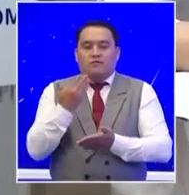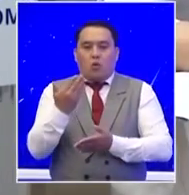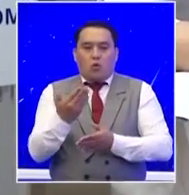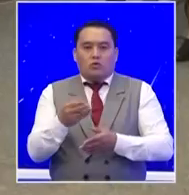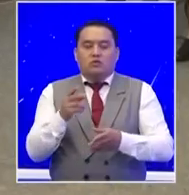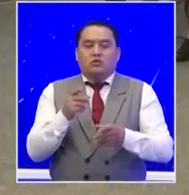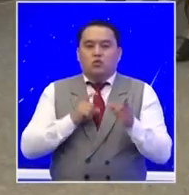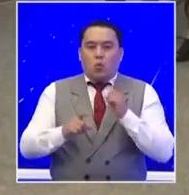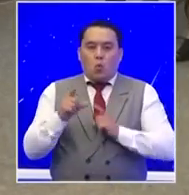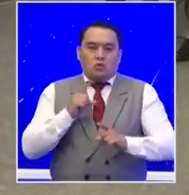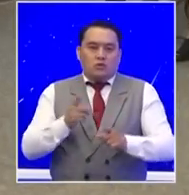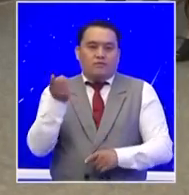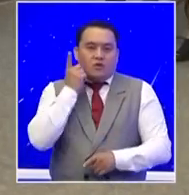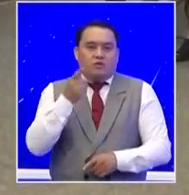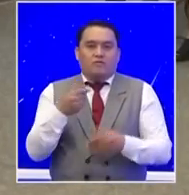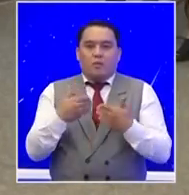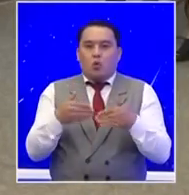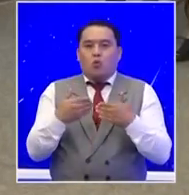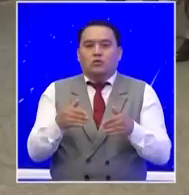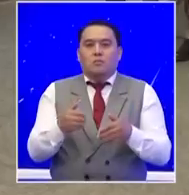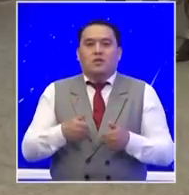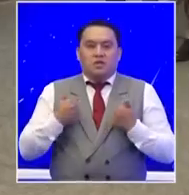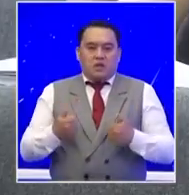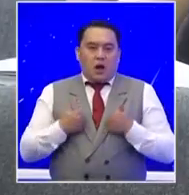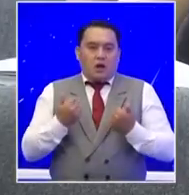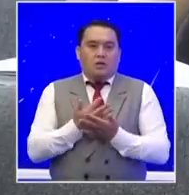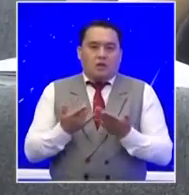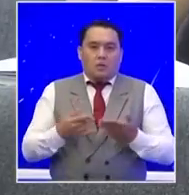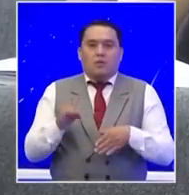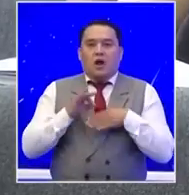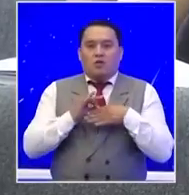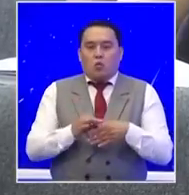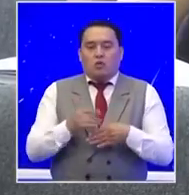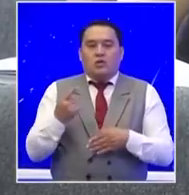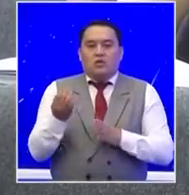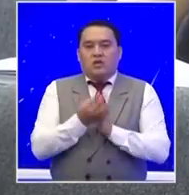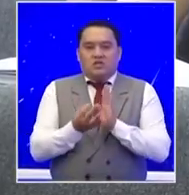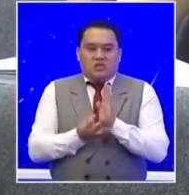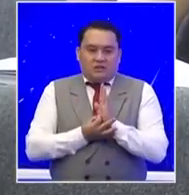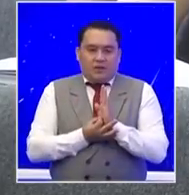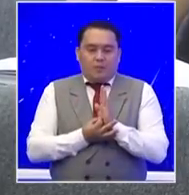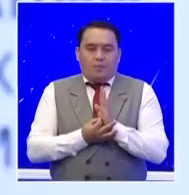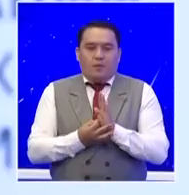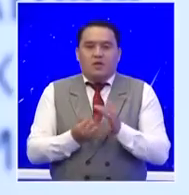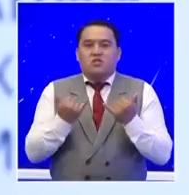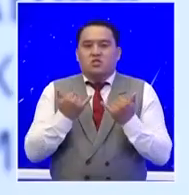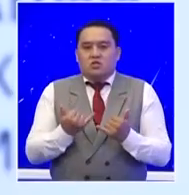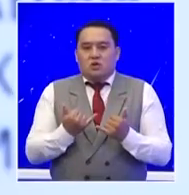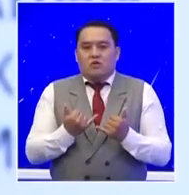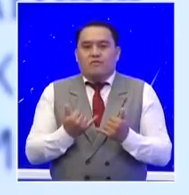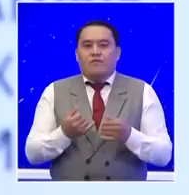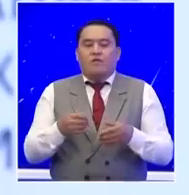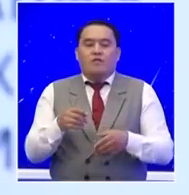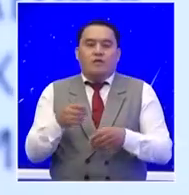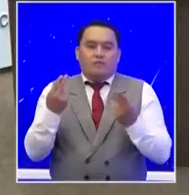о шпаргалках и гаджетах, которые выпускники школ пытаются, а некоторые и проносят на единое национальное тестирование. Теперь, если на входе